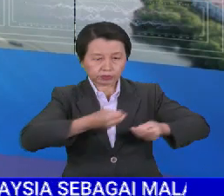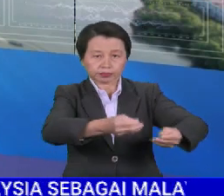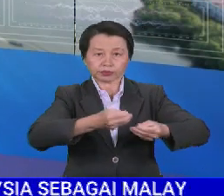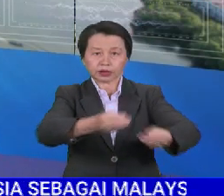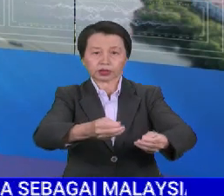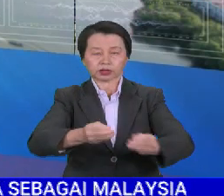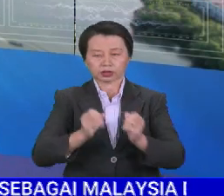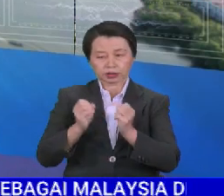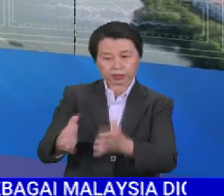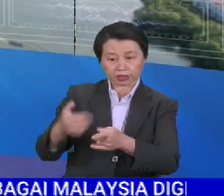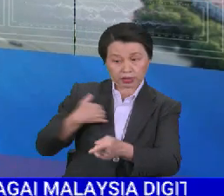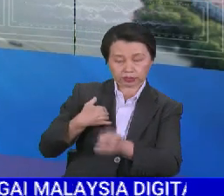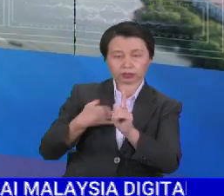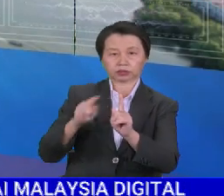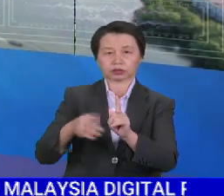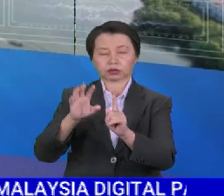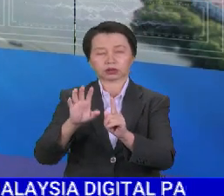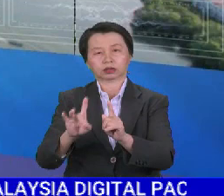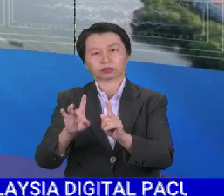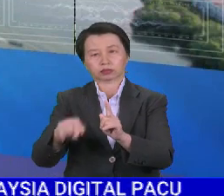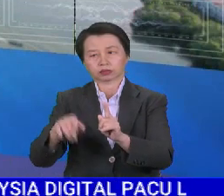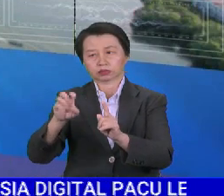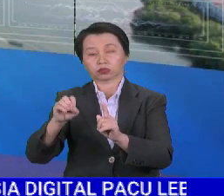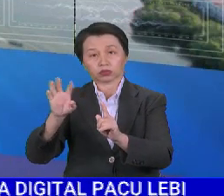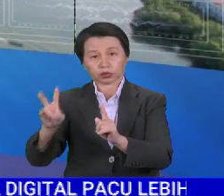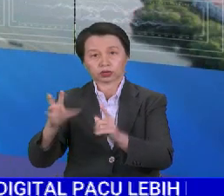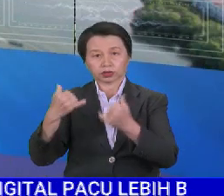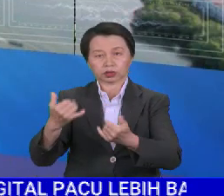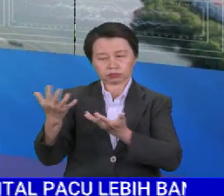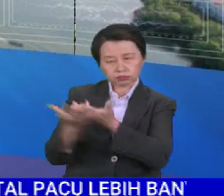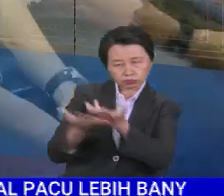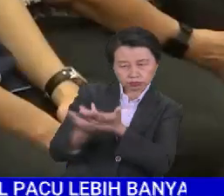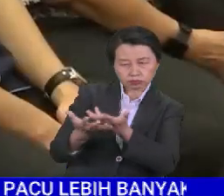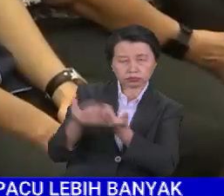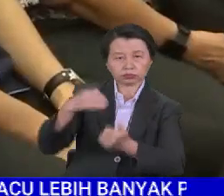merekalah baginya 1817 lagi dalam proses tapisan